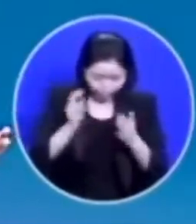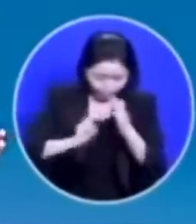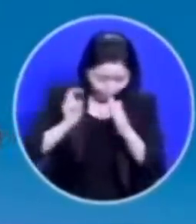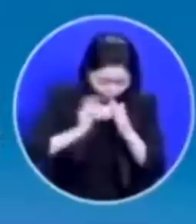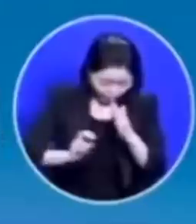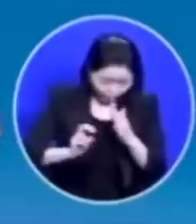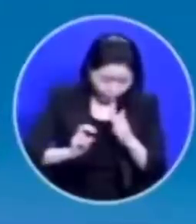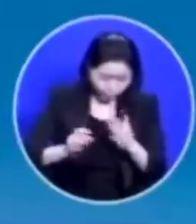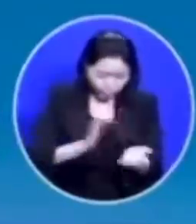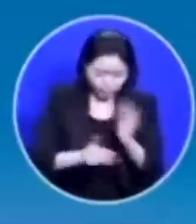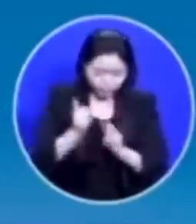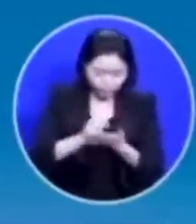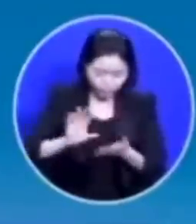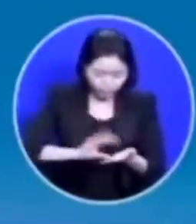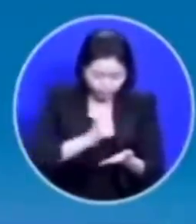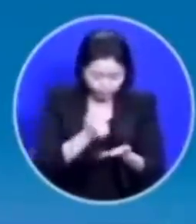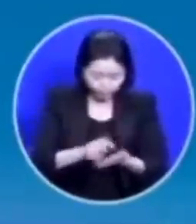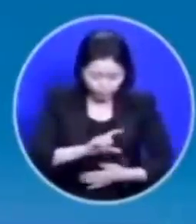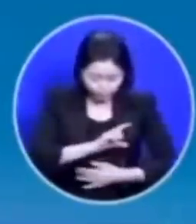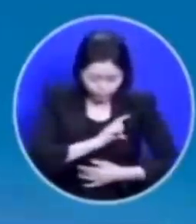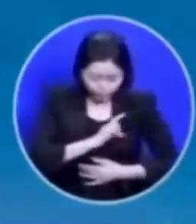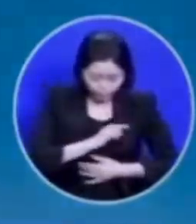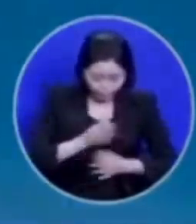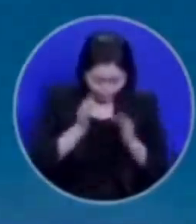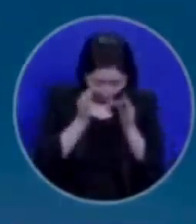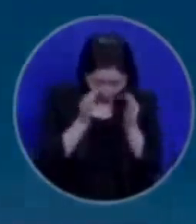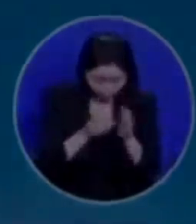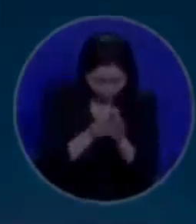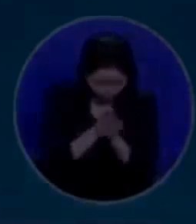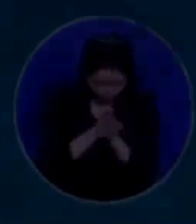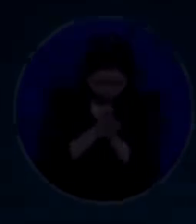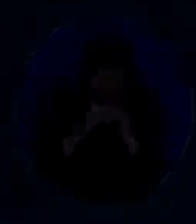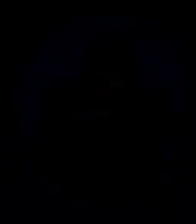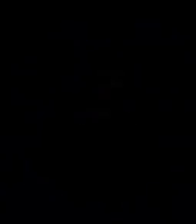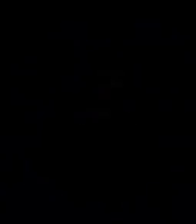1 예수 그리스도의 이름으로 간절히 기도하옵나이다 아멘